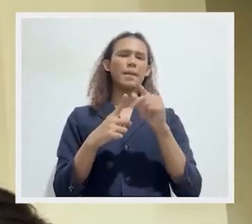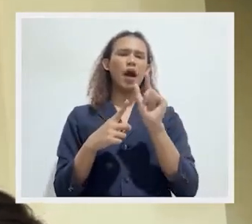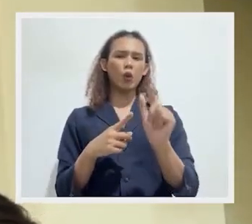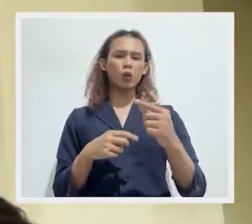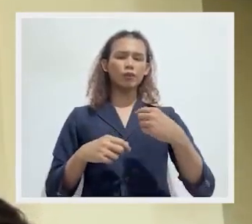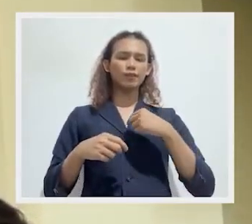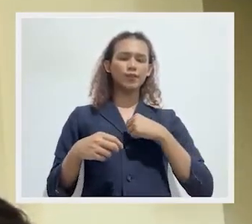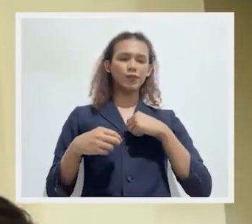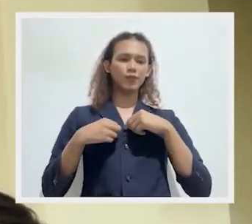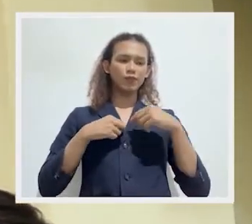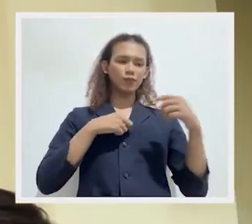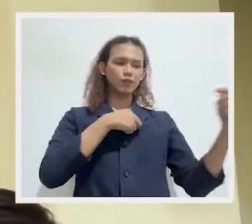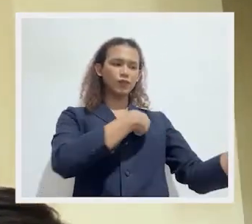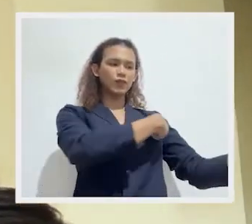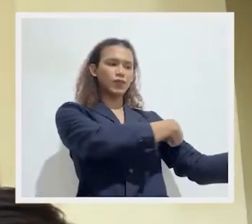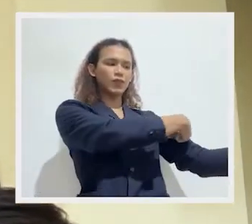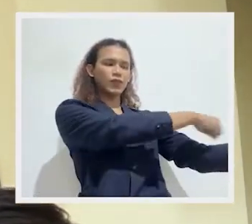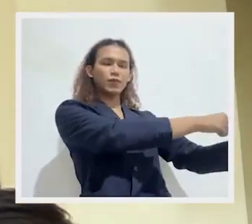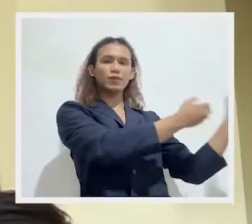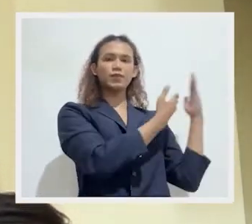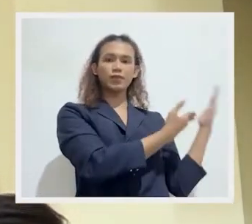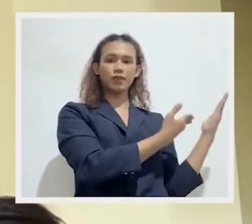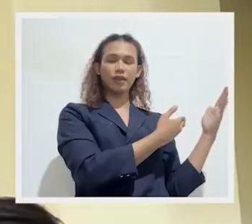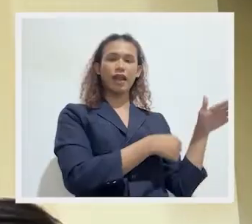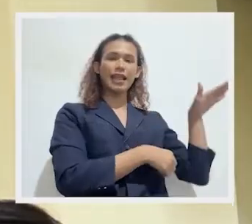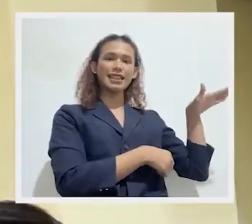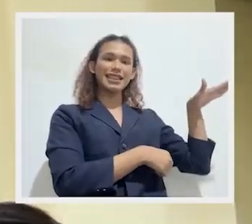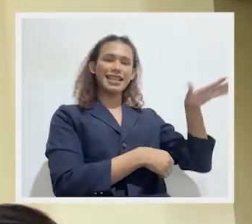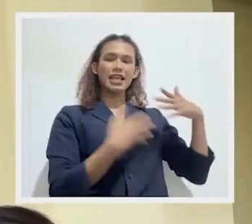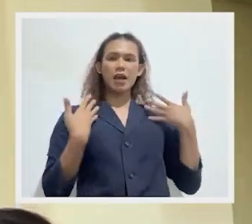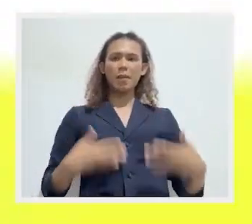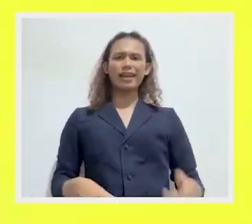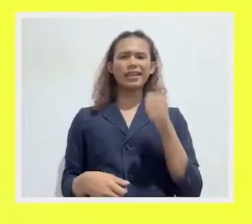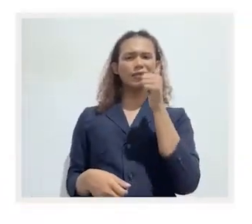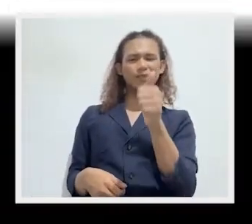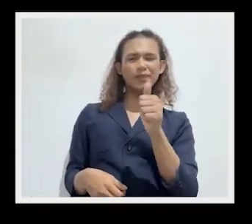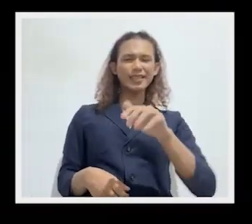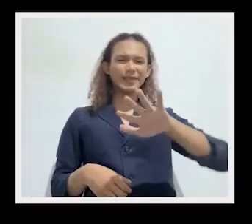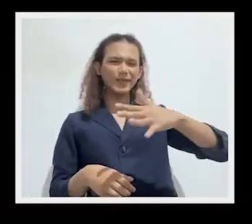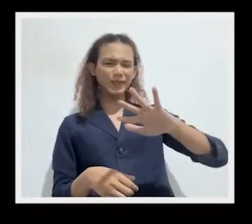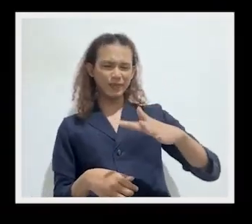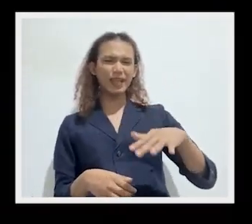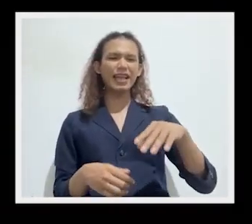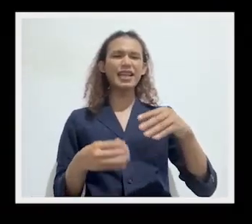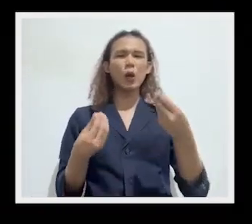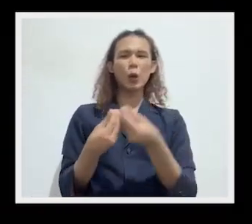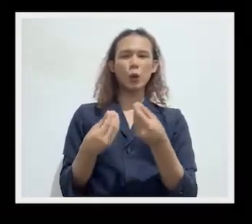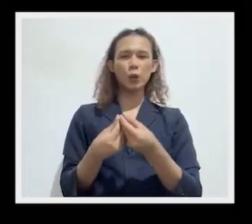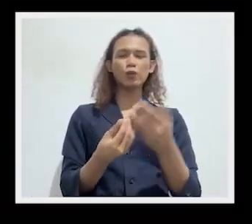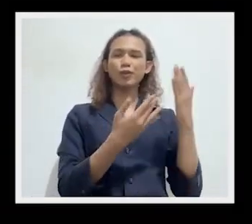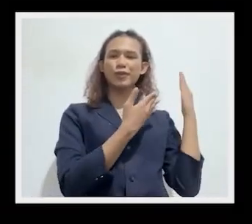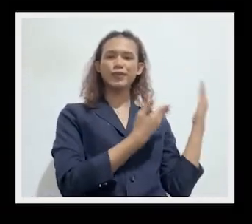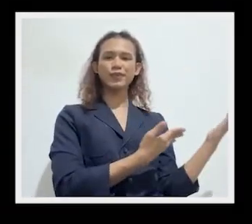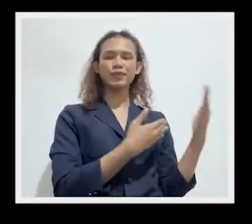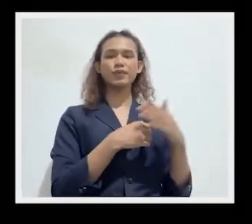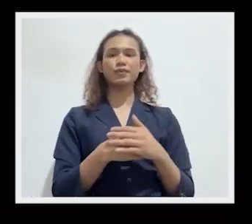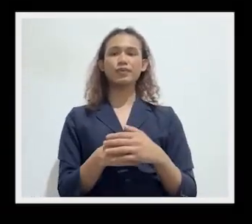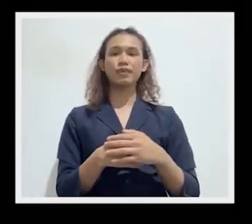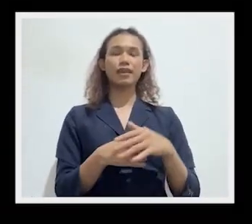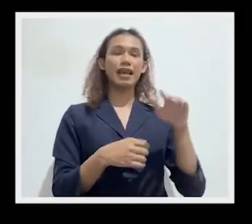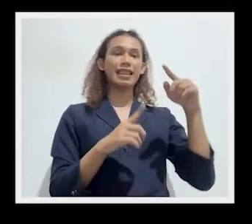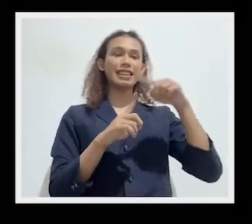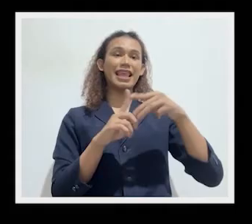ukur dari titik tengah selangkah hingga ujung jari. Lalu tinggi badan dapat diperkirakan menggunakan rumus konversi sebagai